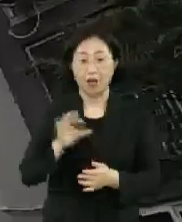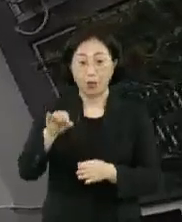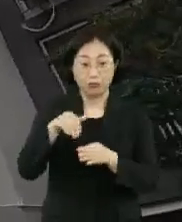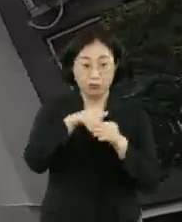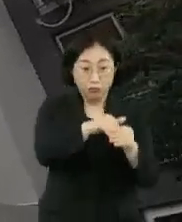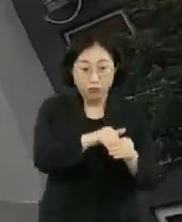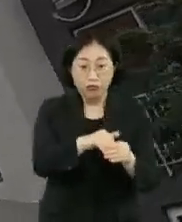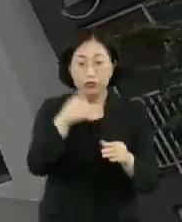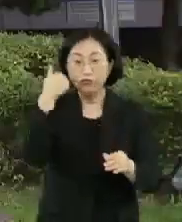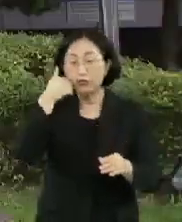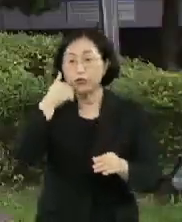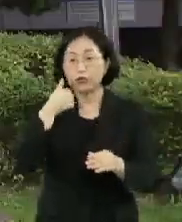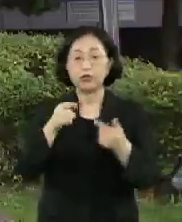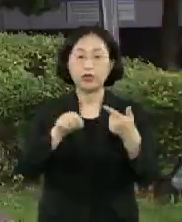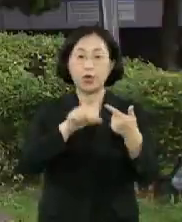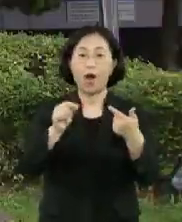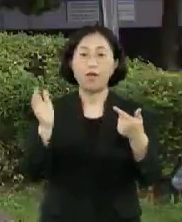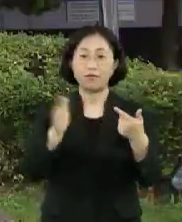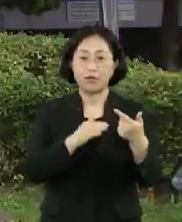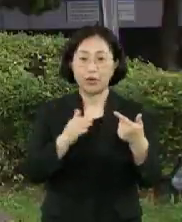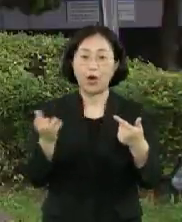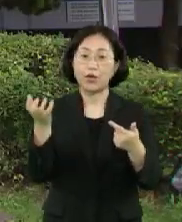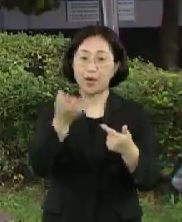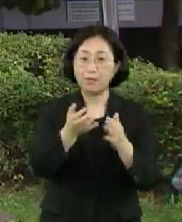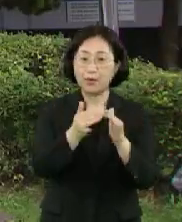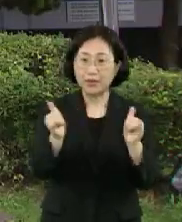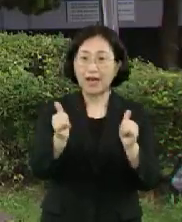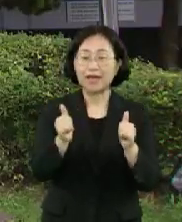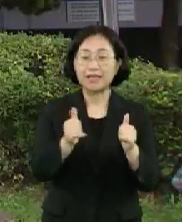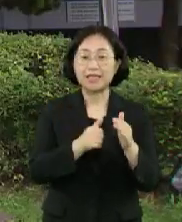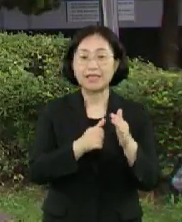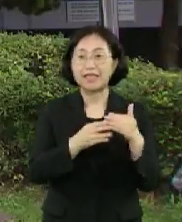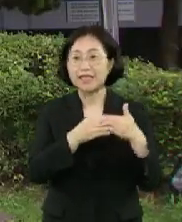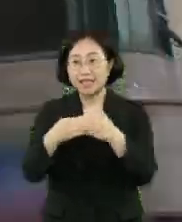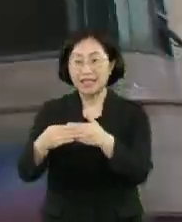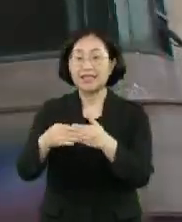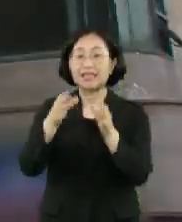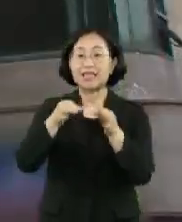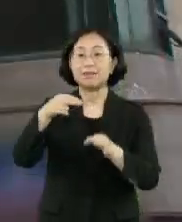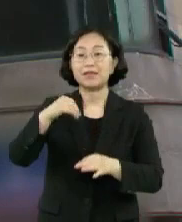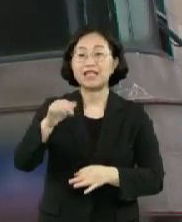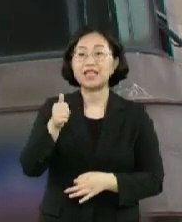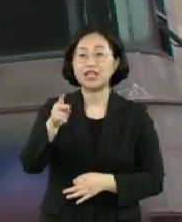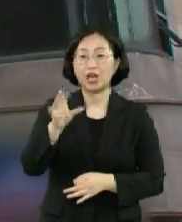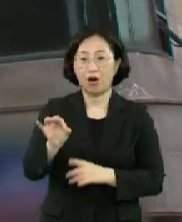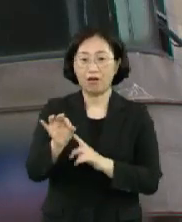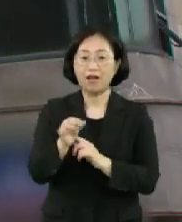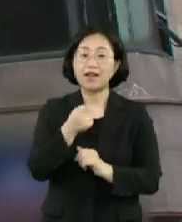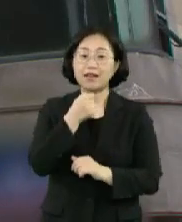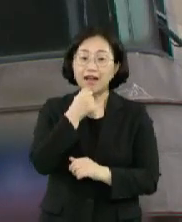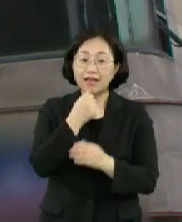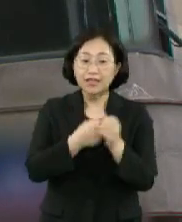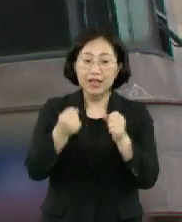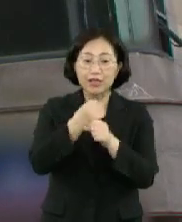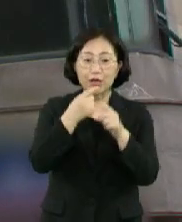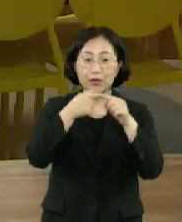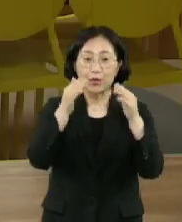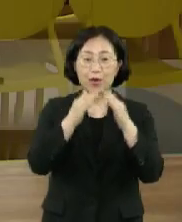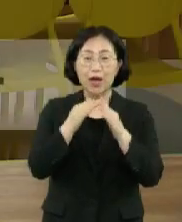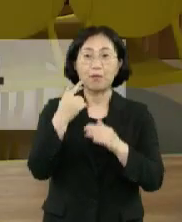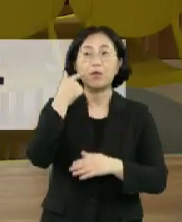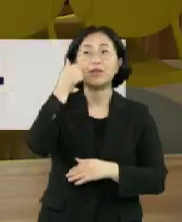건 지난 6월부터 입주자 대표회를 이끌게 된 김신영 씨였습니다. 작은 개척교회 목회자인 김